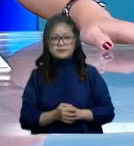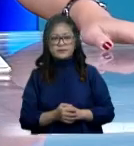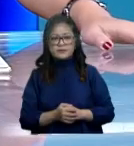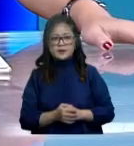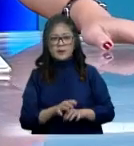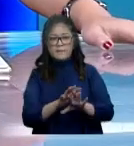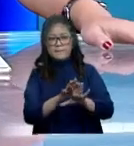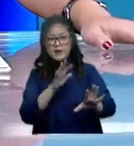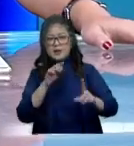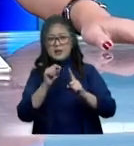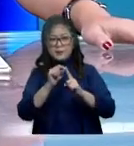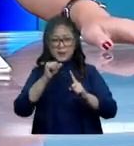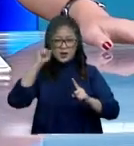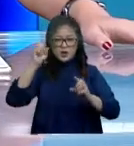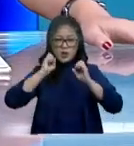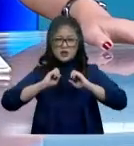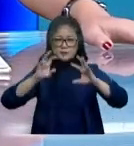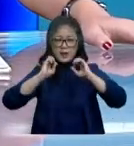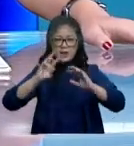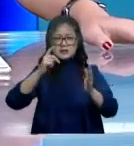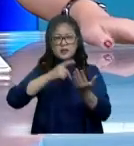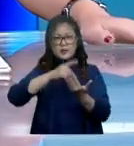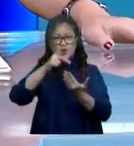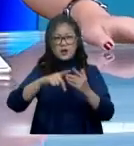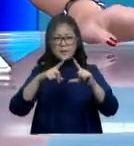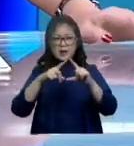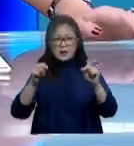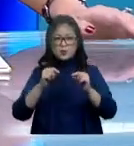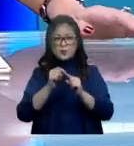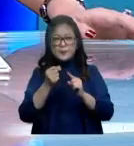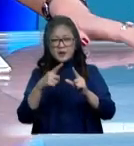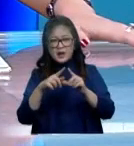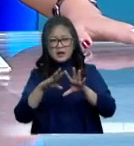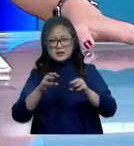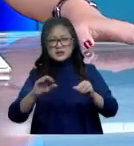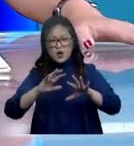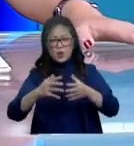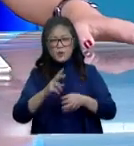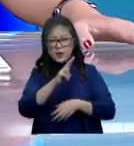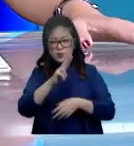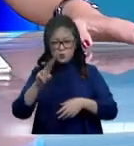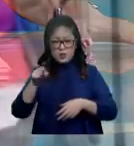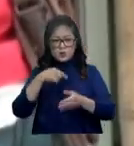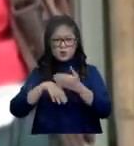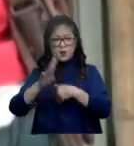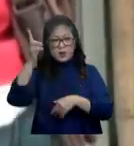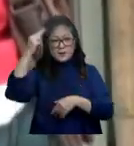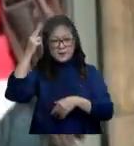pemirsa partai perindo mengapresiasi program kartu pra kerja gelombang ke-52 yang dilakukan oleh pemerintah